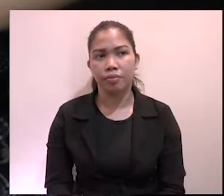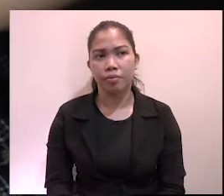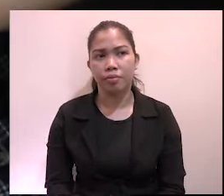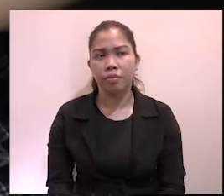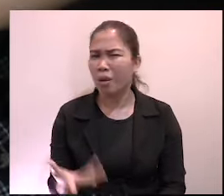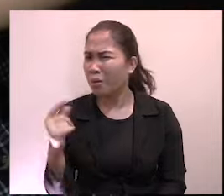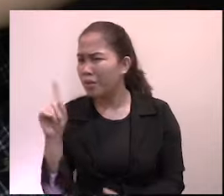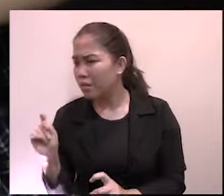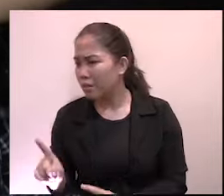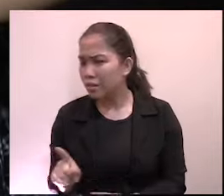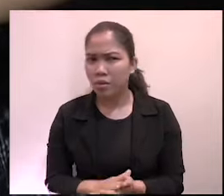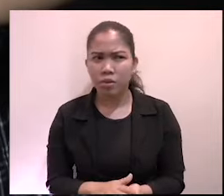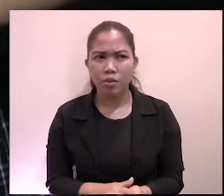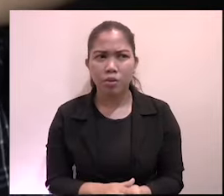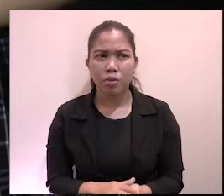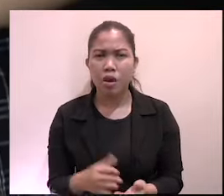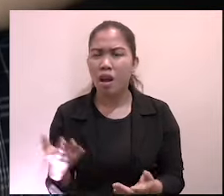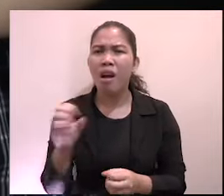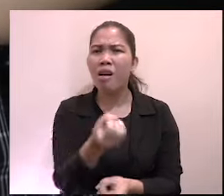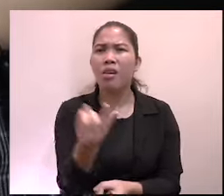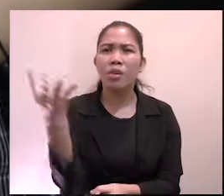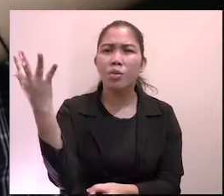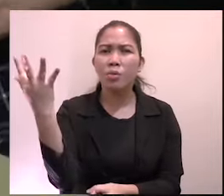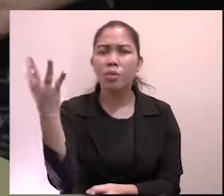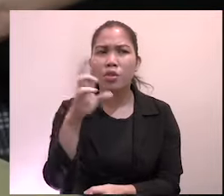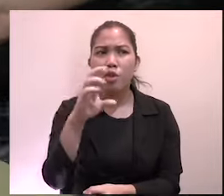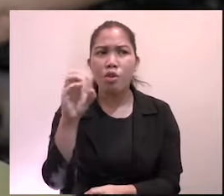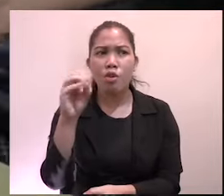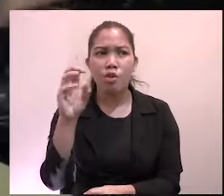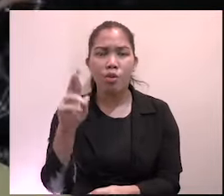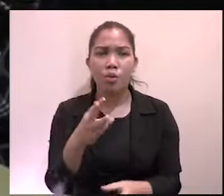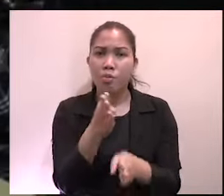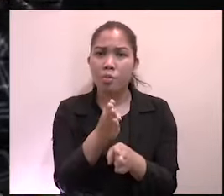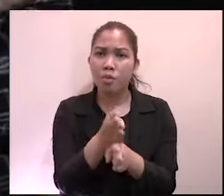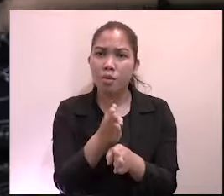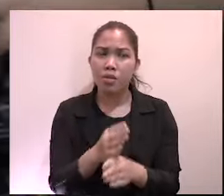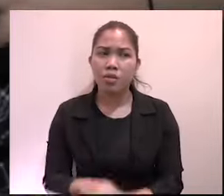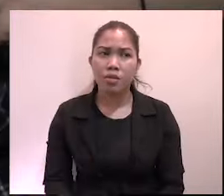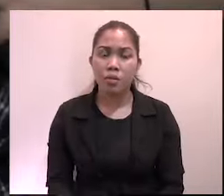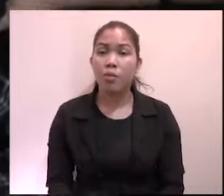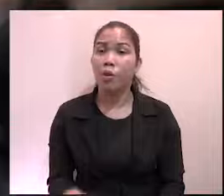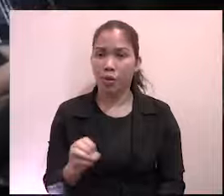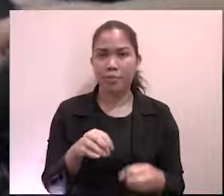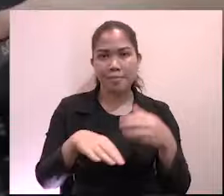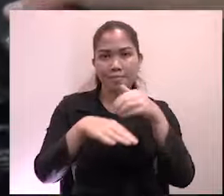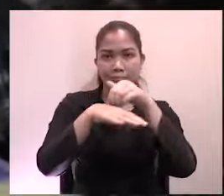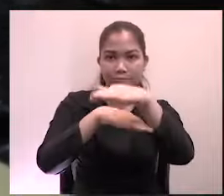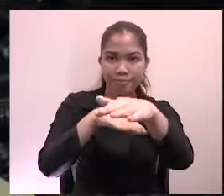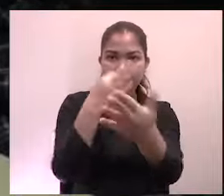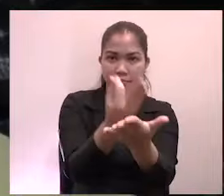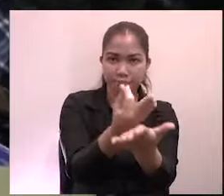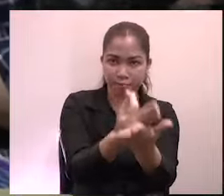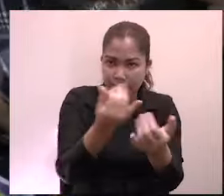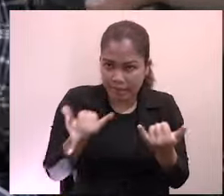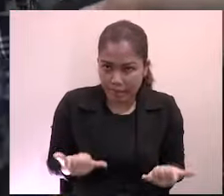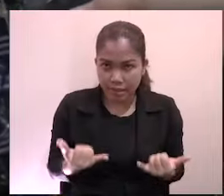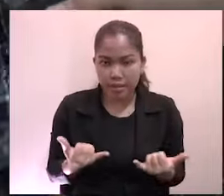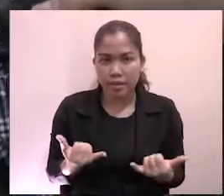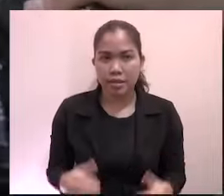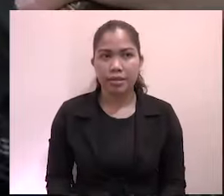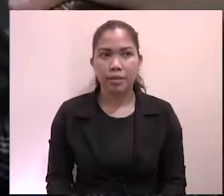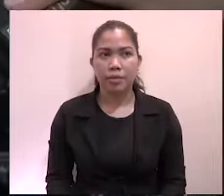land. Ano? Magkaano daw, Roro? Yung bus? Hindi, ganito ha. Sige, magpapadala ako ng pera dyan sa'yo ngayon na mismo.